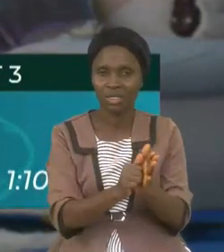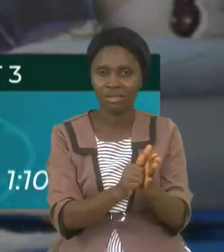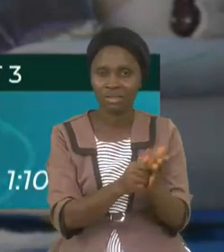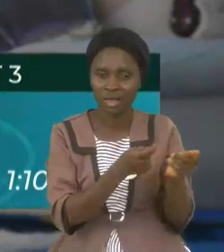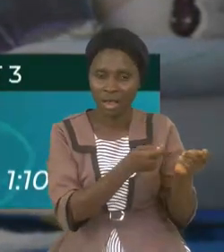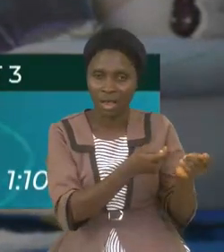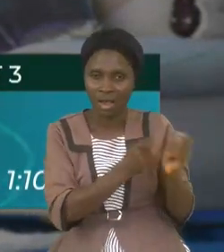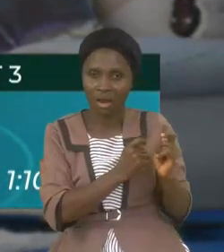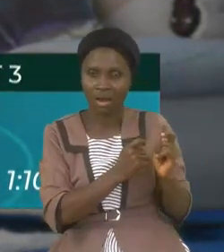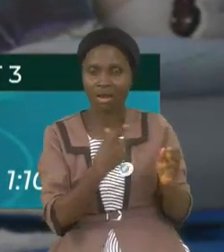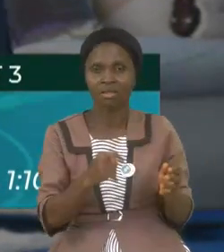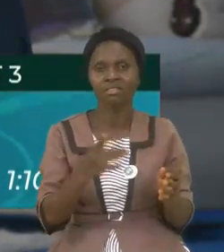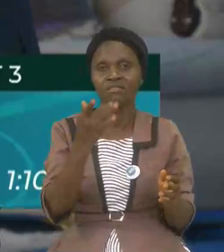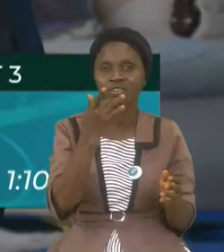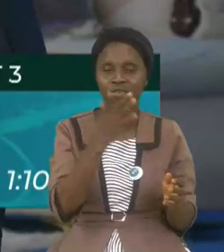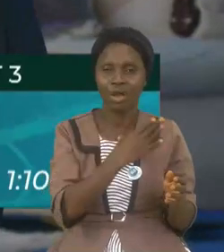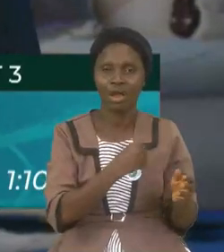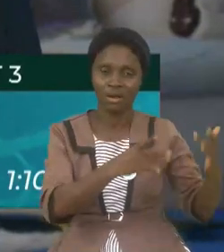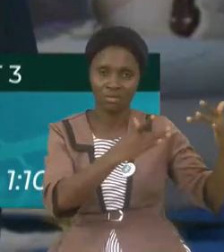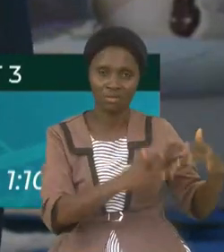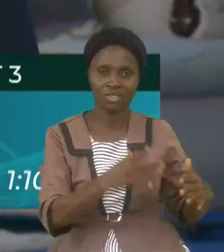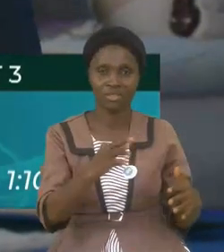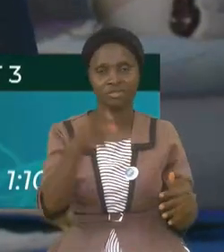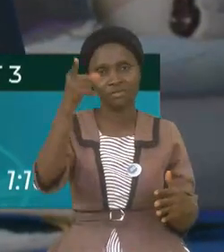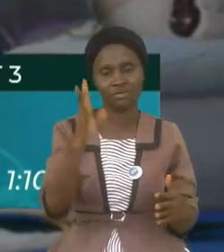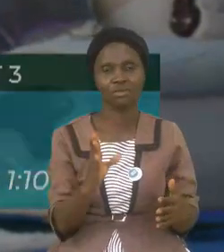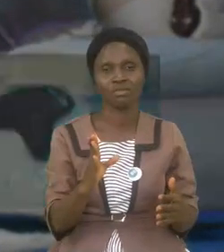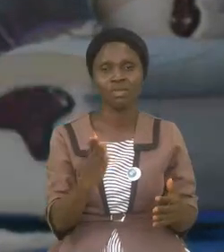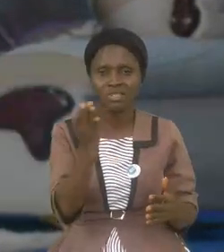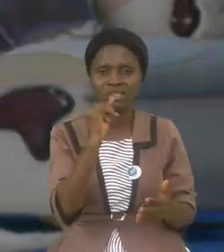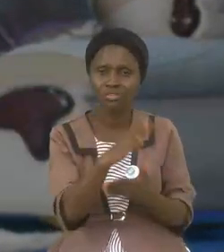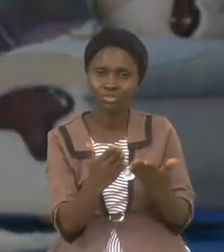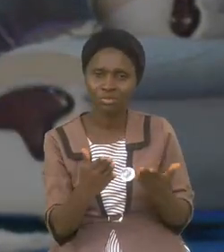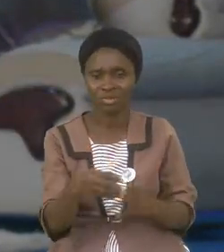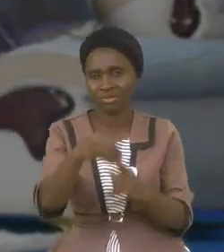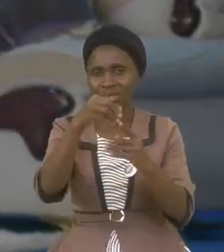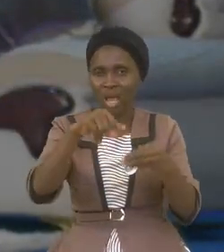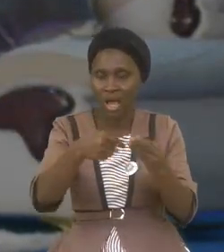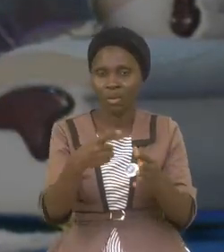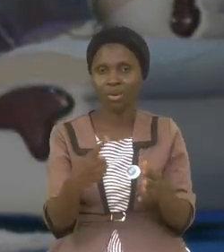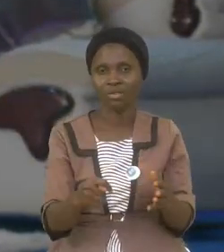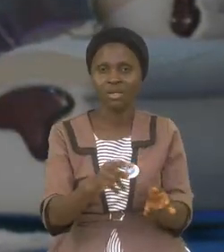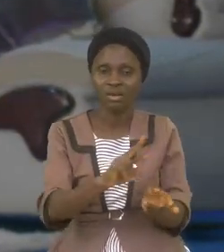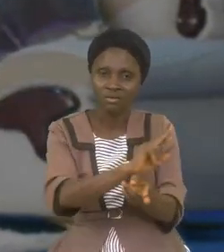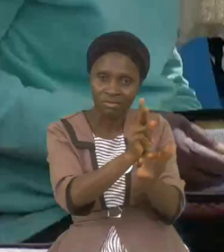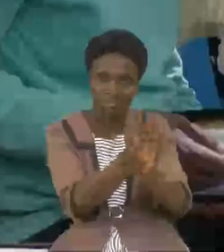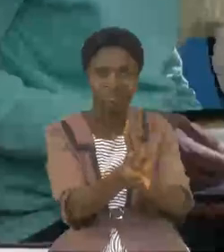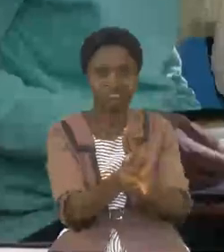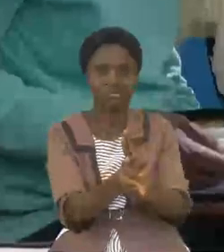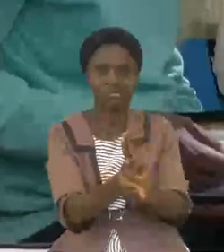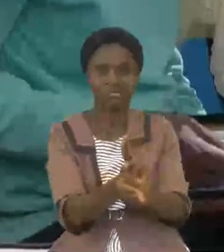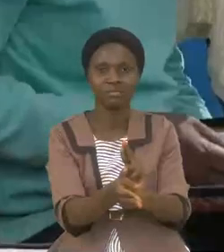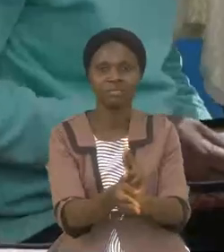quelque chose au sujet de la repentance qui attire la faveur, la miséricorde, la compassion de Dieu. Il y a quelque